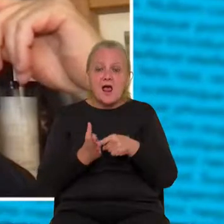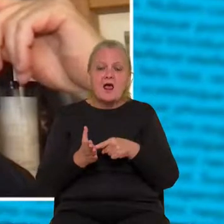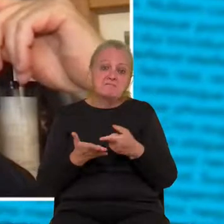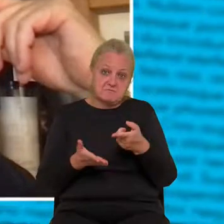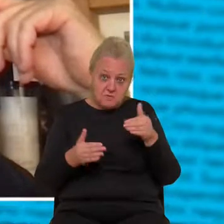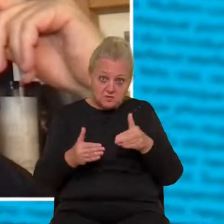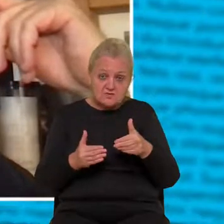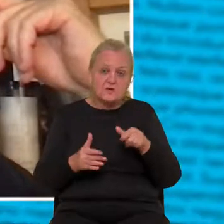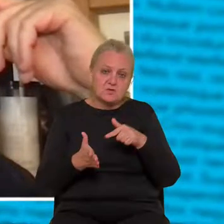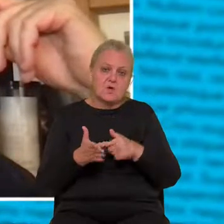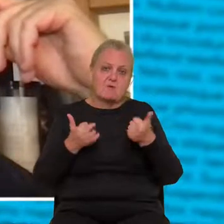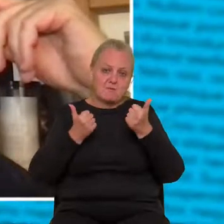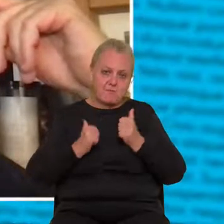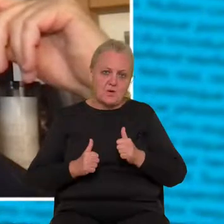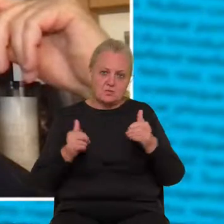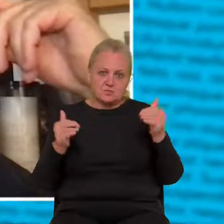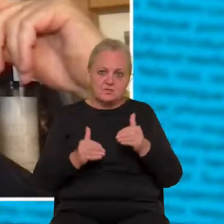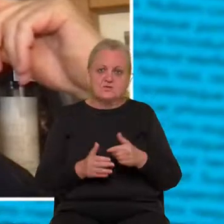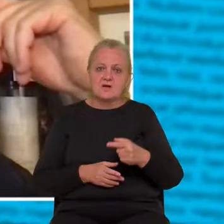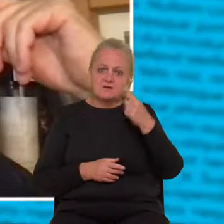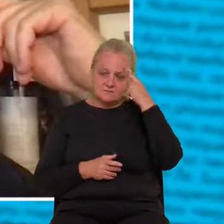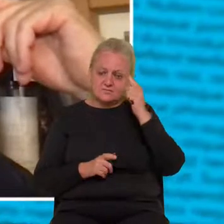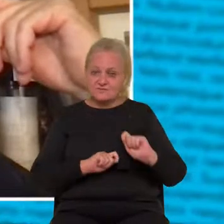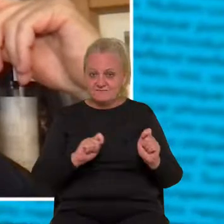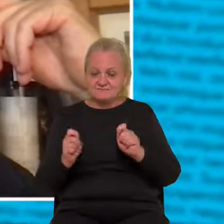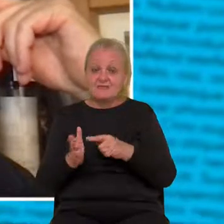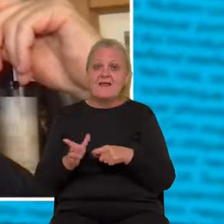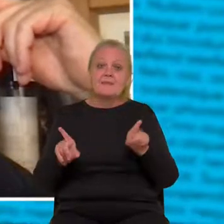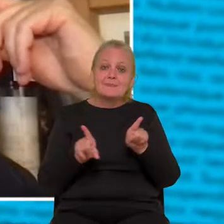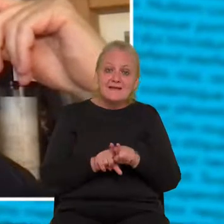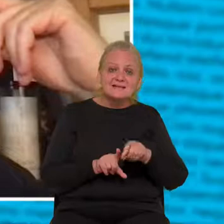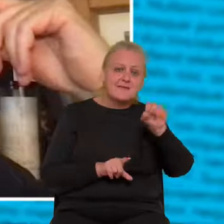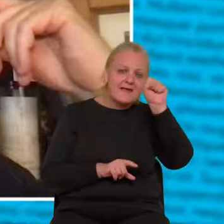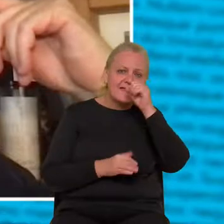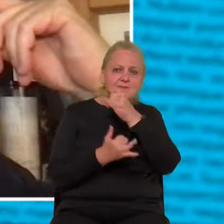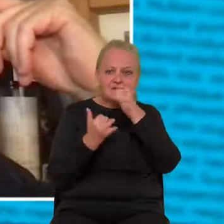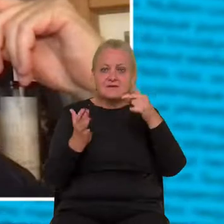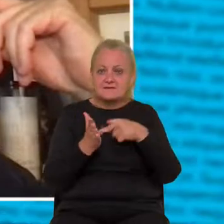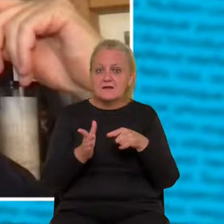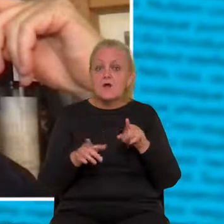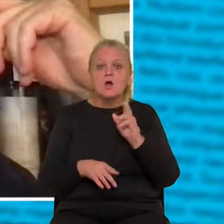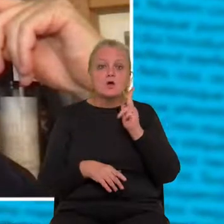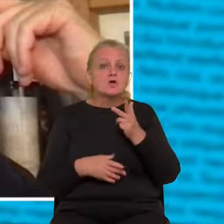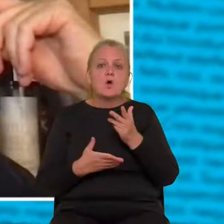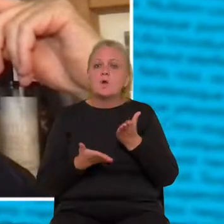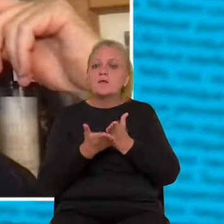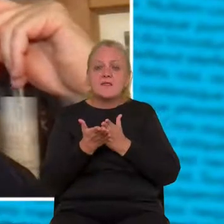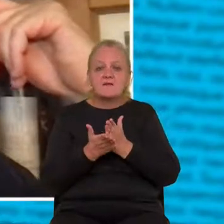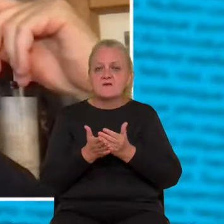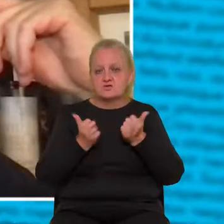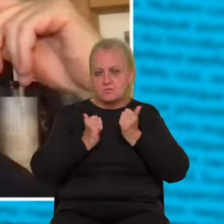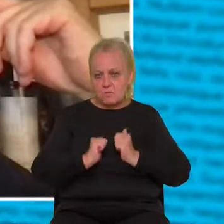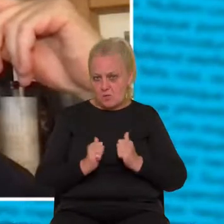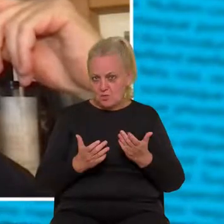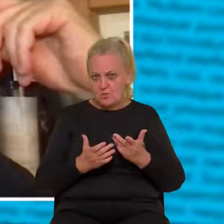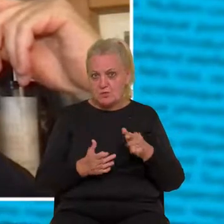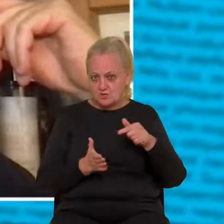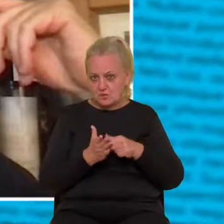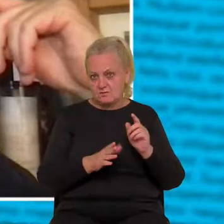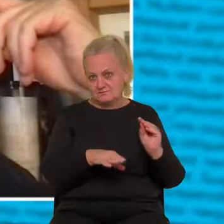możliwy. Przypomnę tutaj również o traktatach pokojowych z Egiptem i tak dalej. Przypominam tym wszystkim, którzy nie wierzą w pokój, w możliwość pokoju. Również